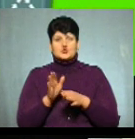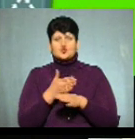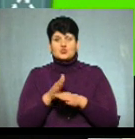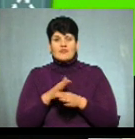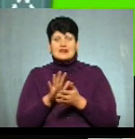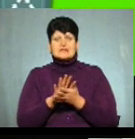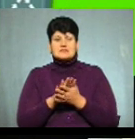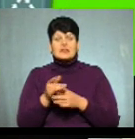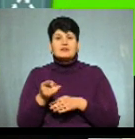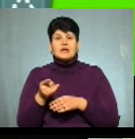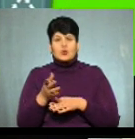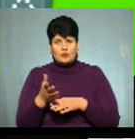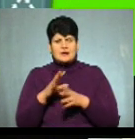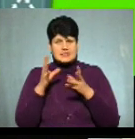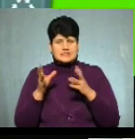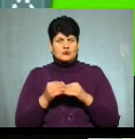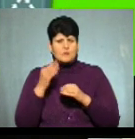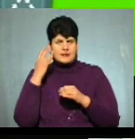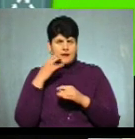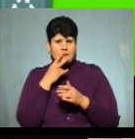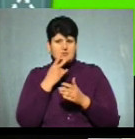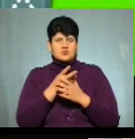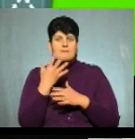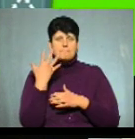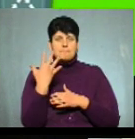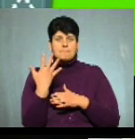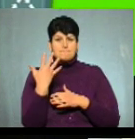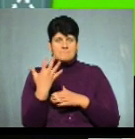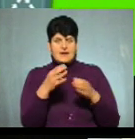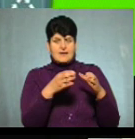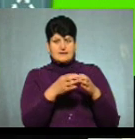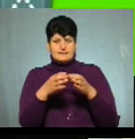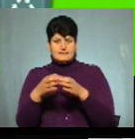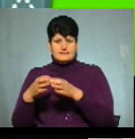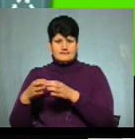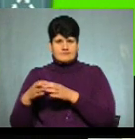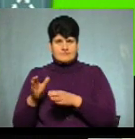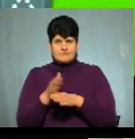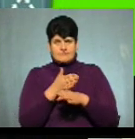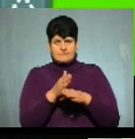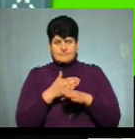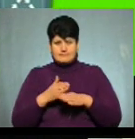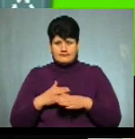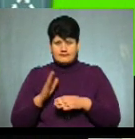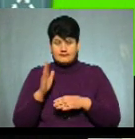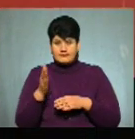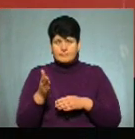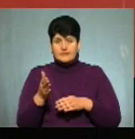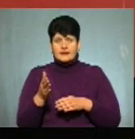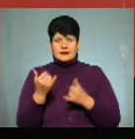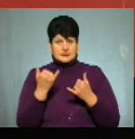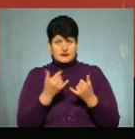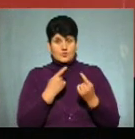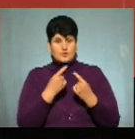Загалом ідея сортування сміття передбачає 5 фракцій, зокрема на 5 сортування. Наразі йде мова про 3.